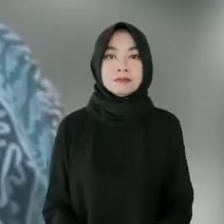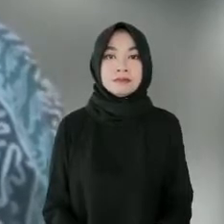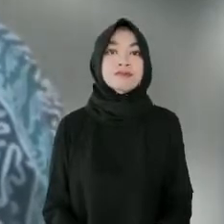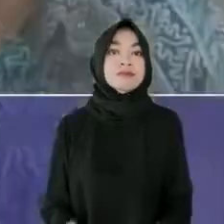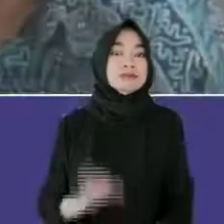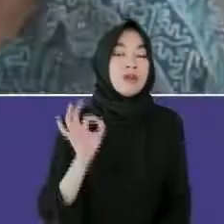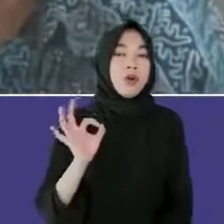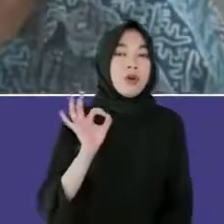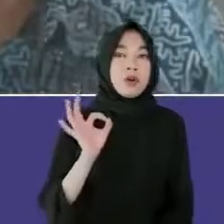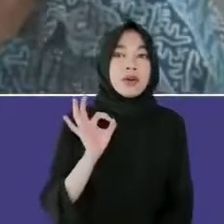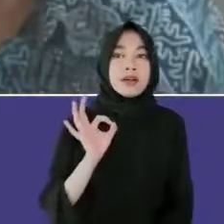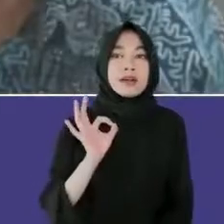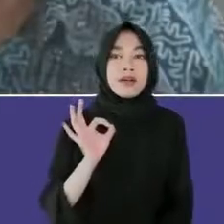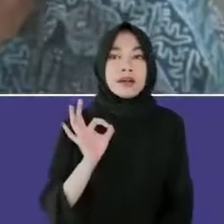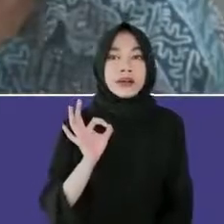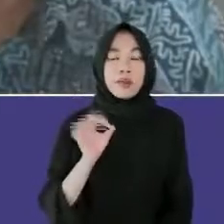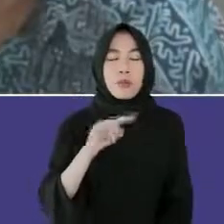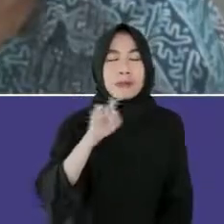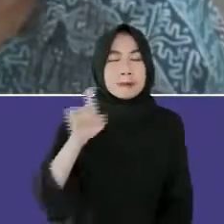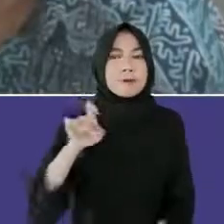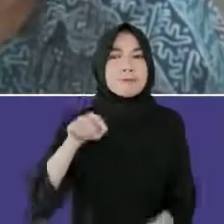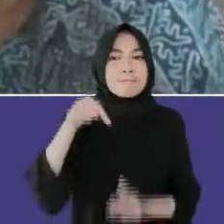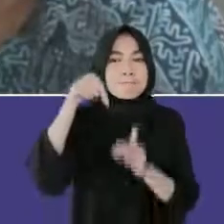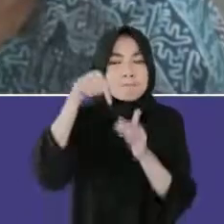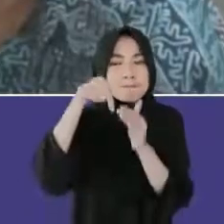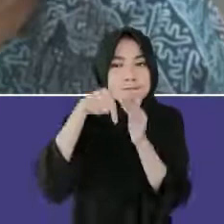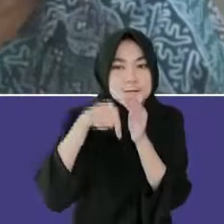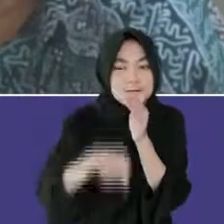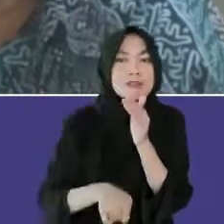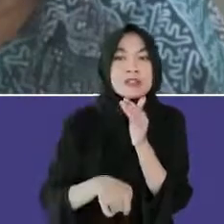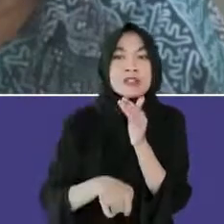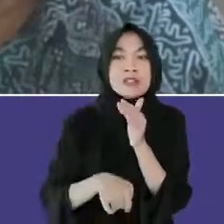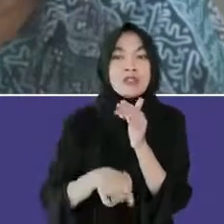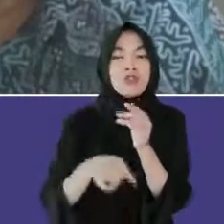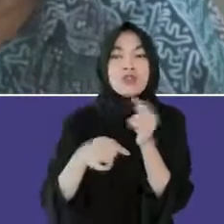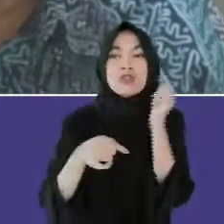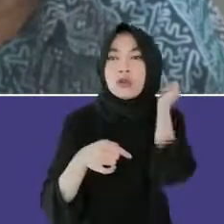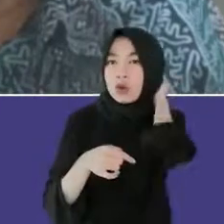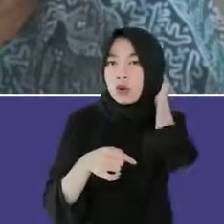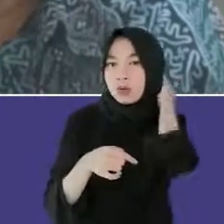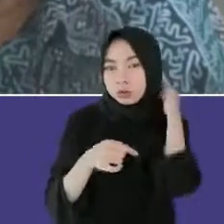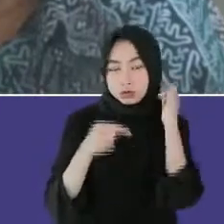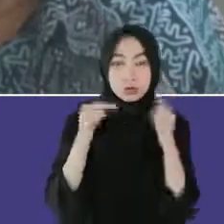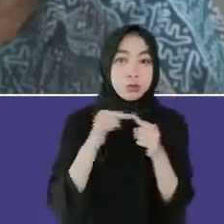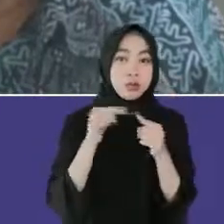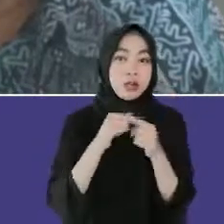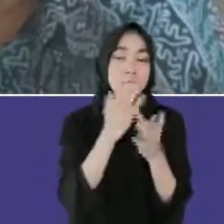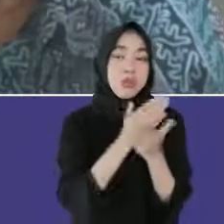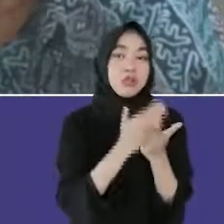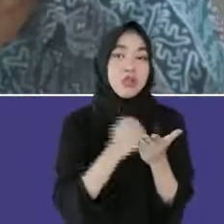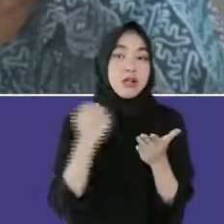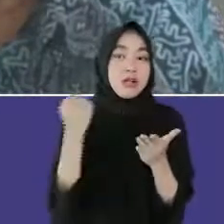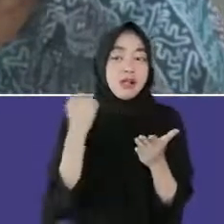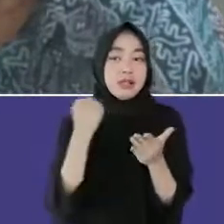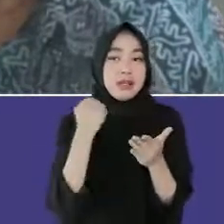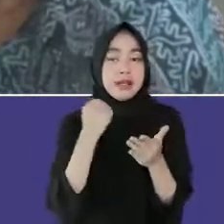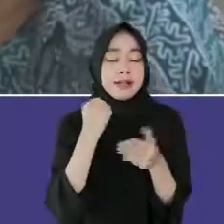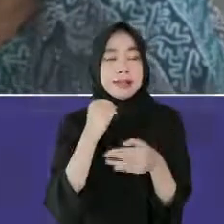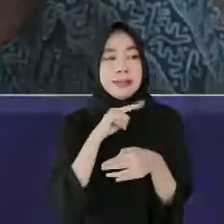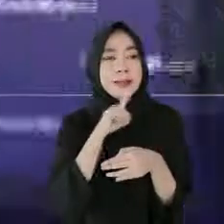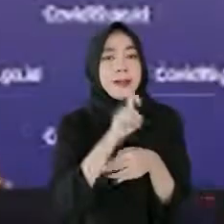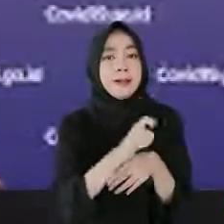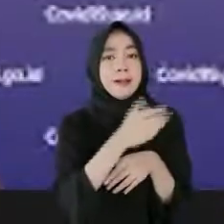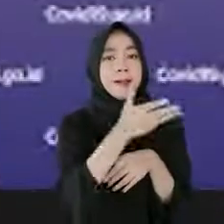lebih jauh lagi Pak Didik Supaya teman-teman bisa tahu gambarannya tentang penanganan good persiapan protokol kesehatan Saya mau beralih